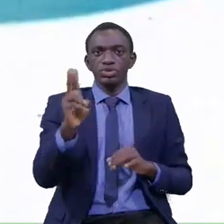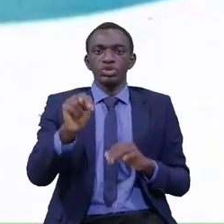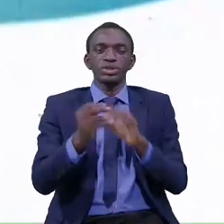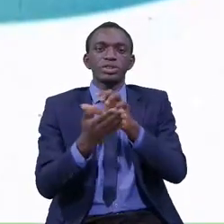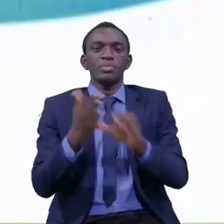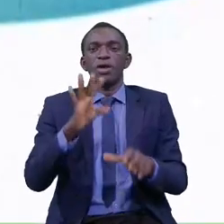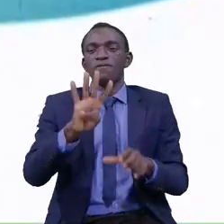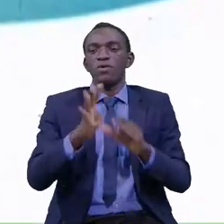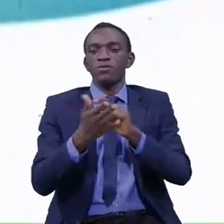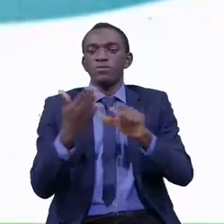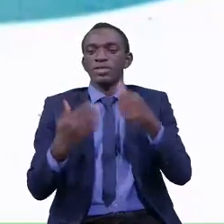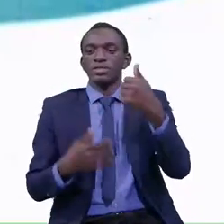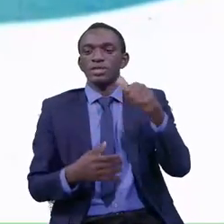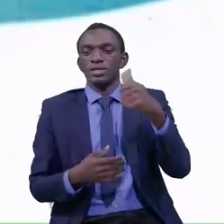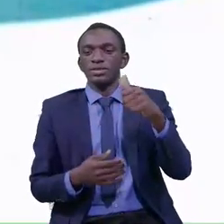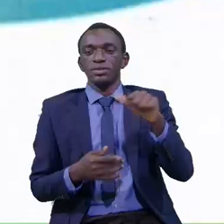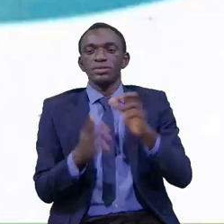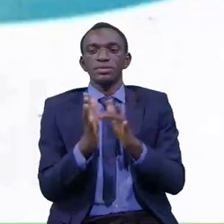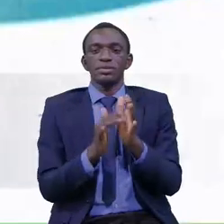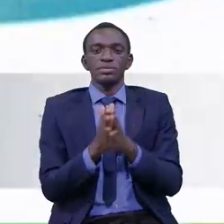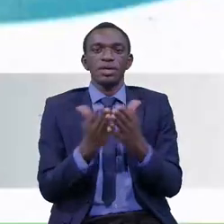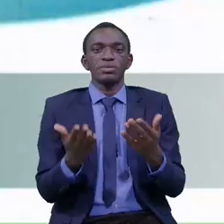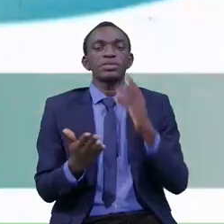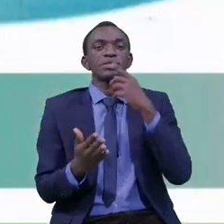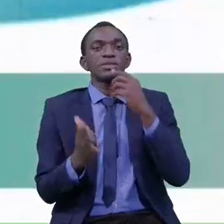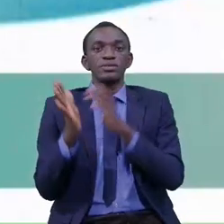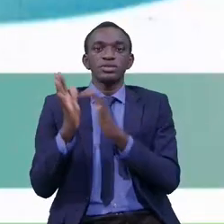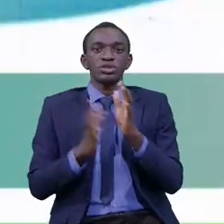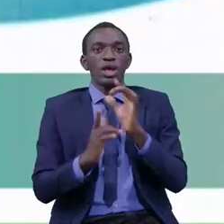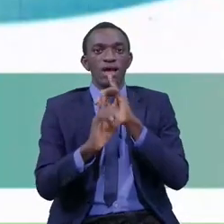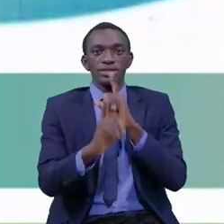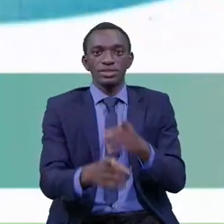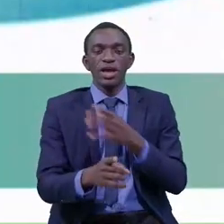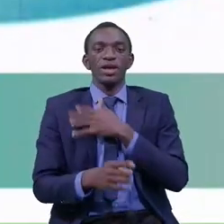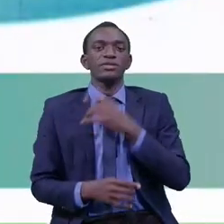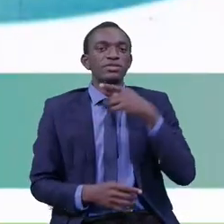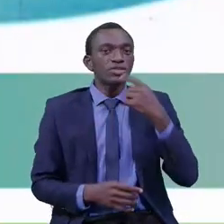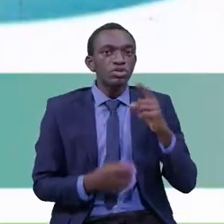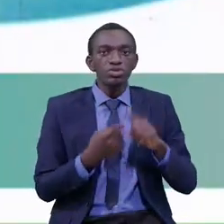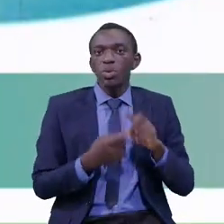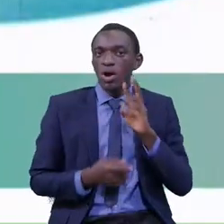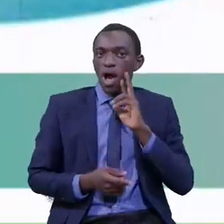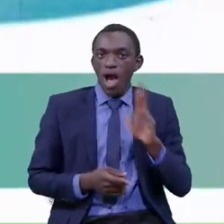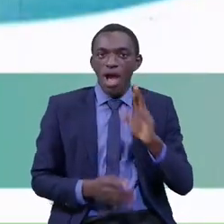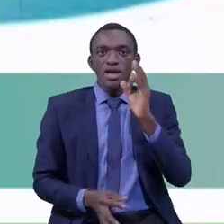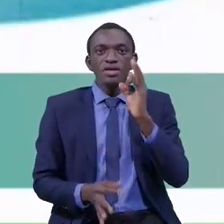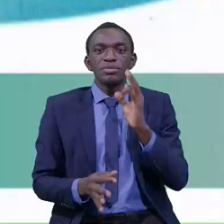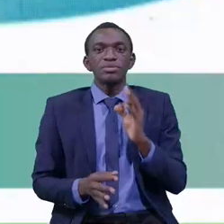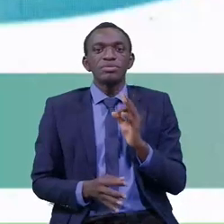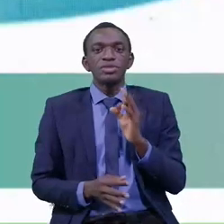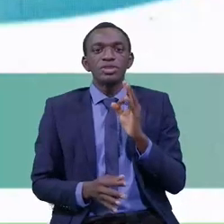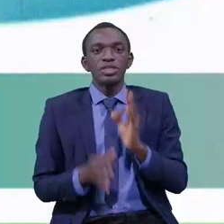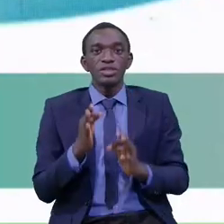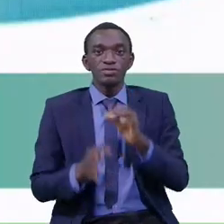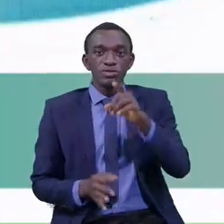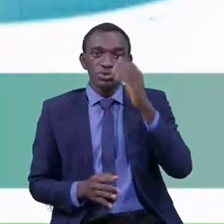Jean 4, 10. Jésus répondit et lui dit, si tu connaissais le